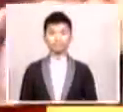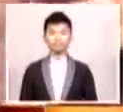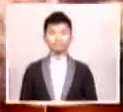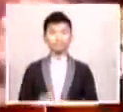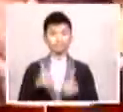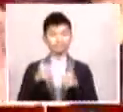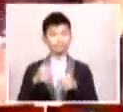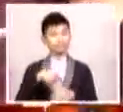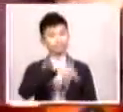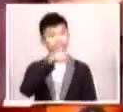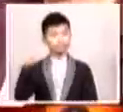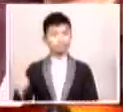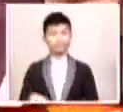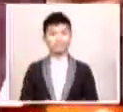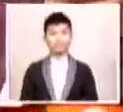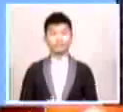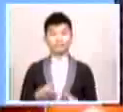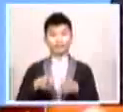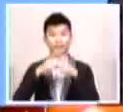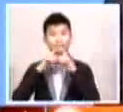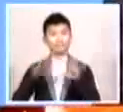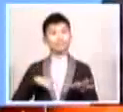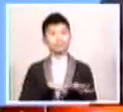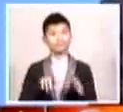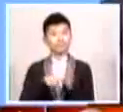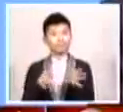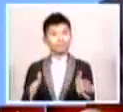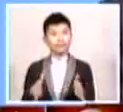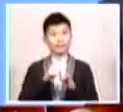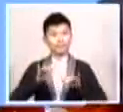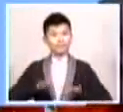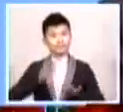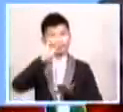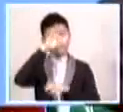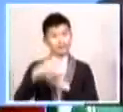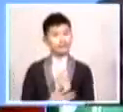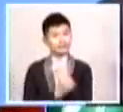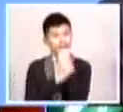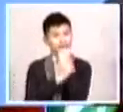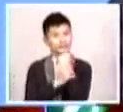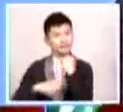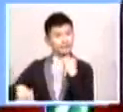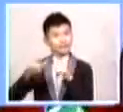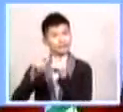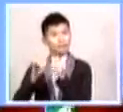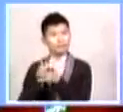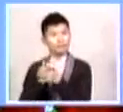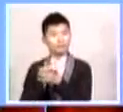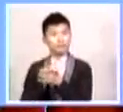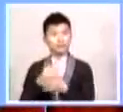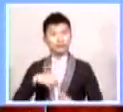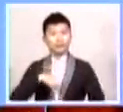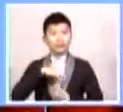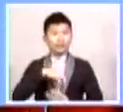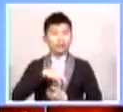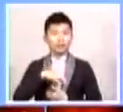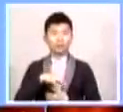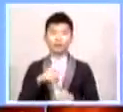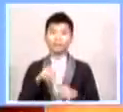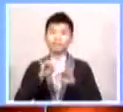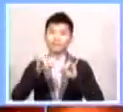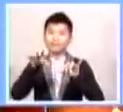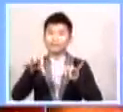谢谢大家。回到现实这段期间，民进党的支持者都很焦虑，讲地方一直